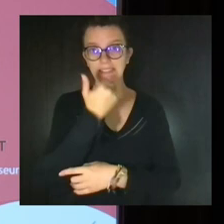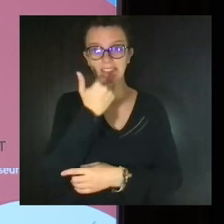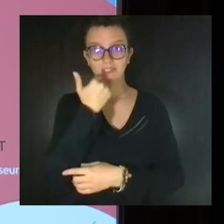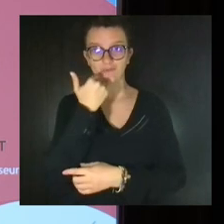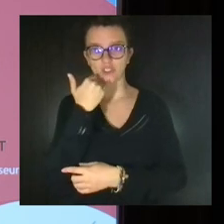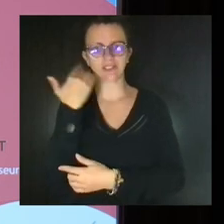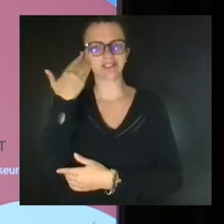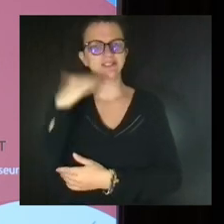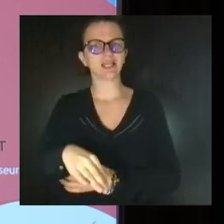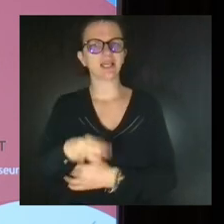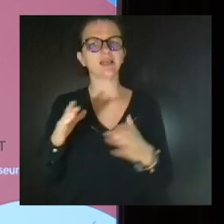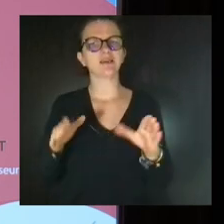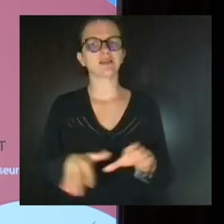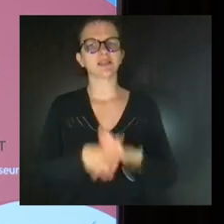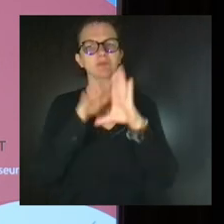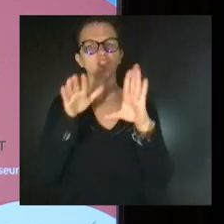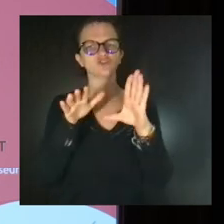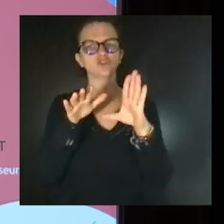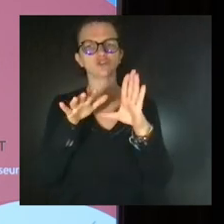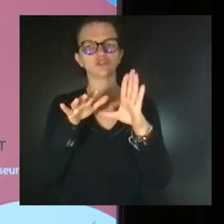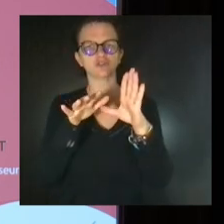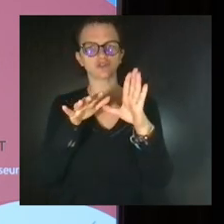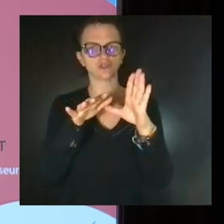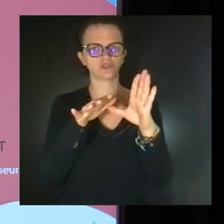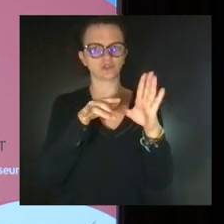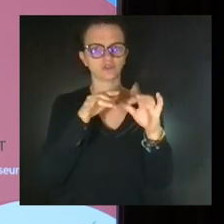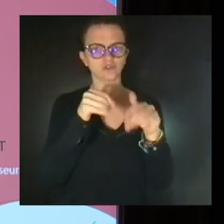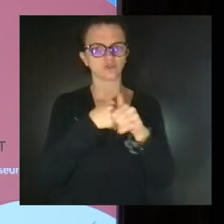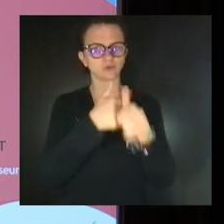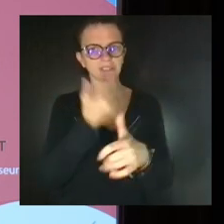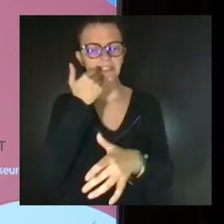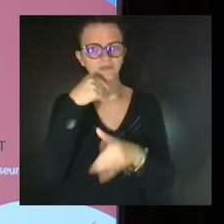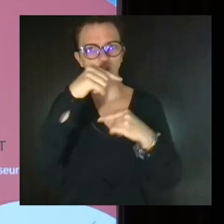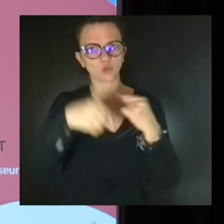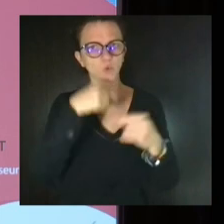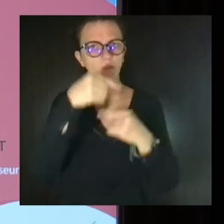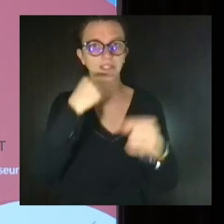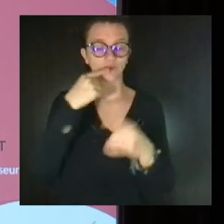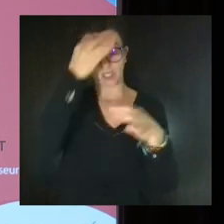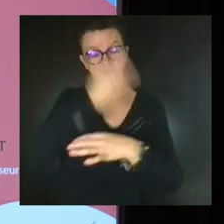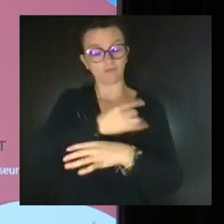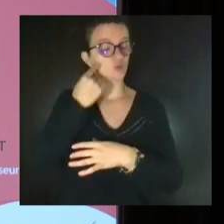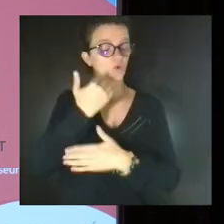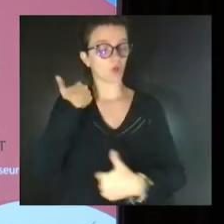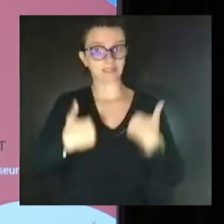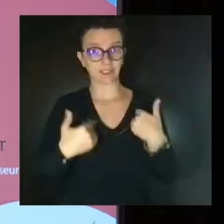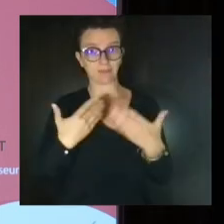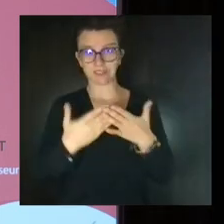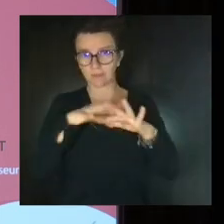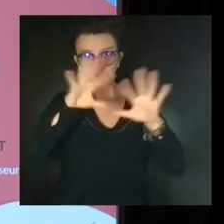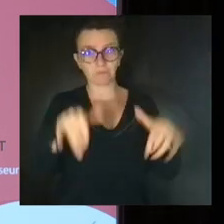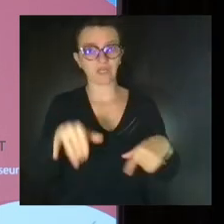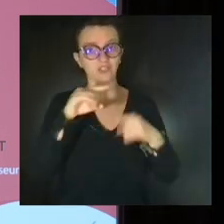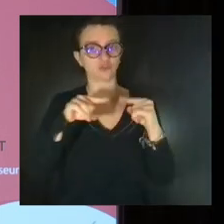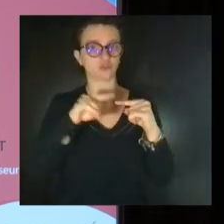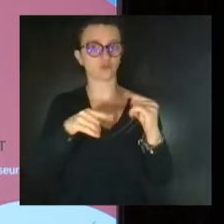l'image qui suit quand le téléphone tourne, ça a été inventé pour le handicap, etc. Donc il y a des tas de choses comme celle-ci qui